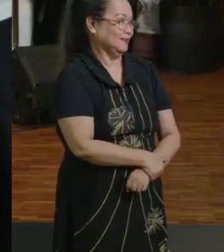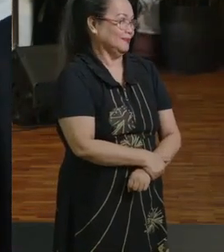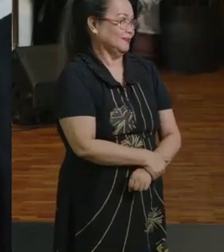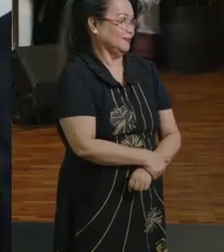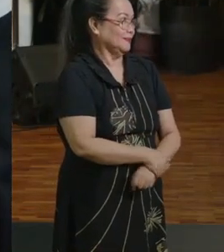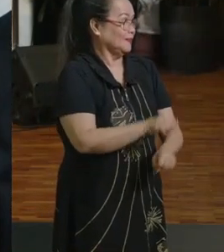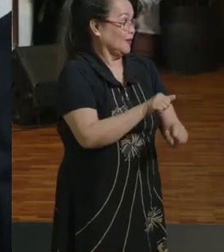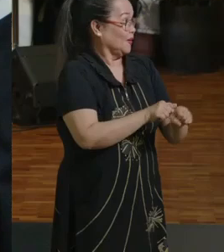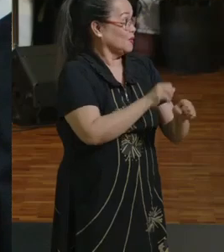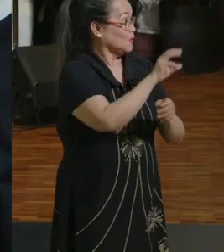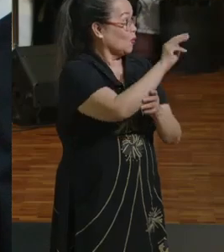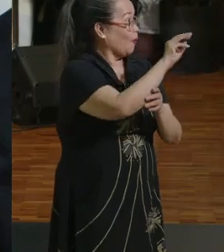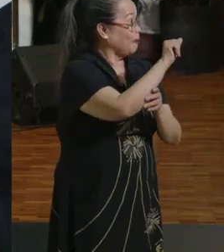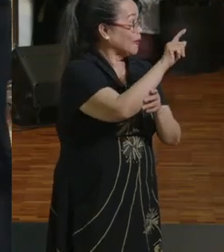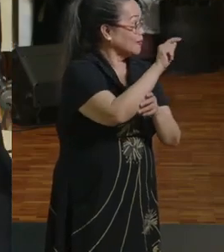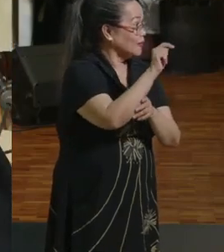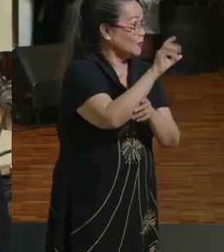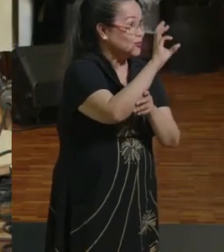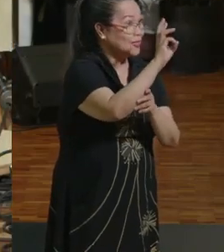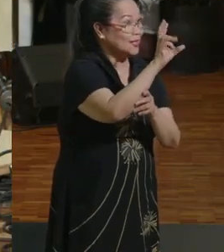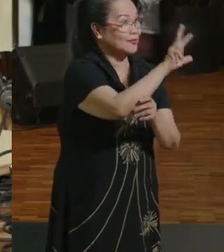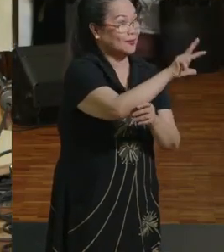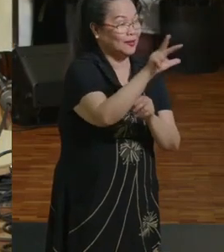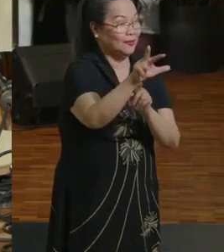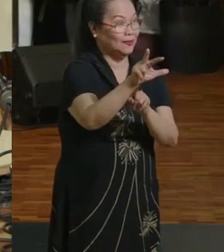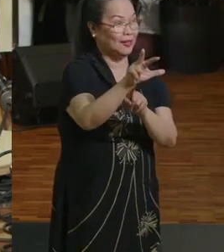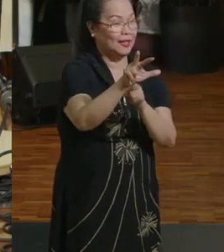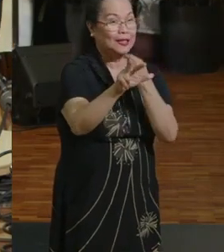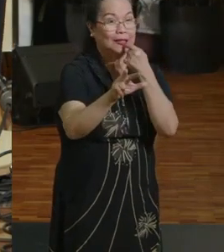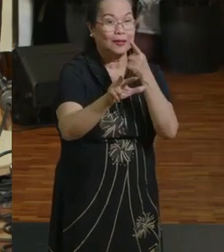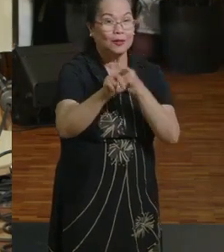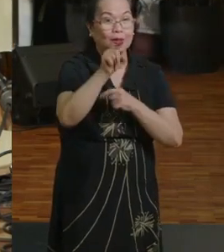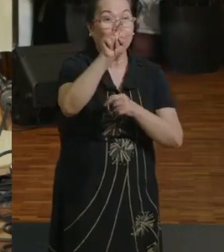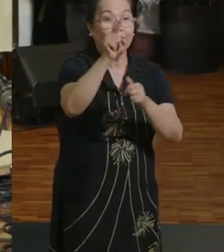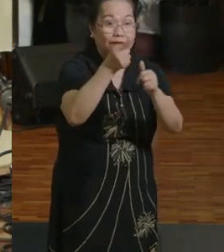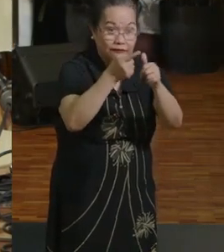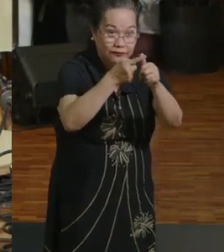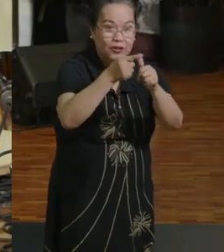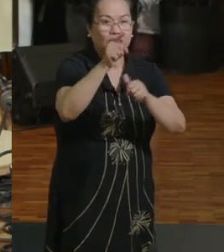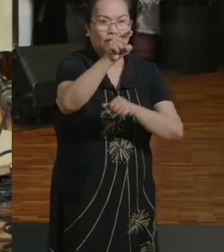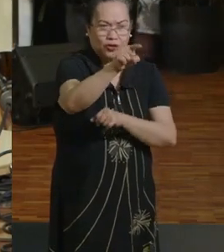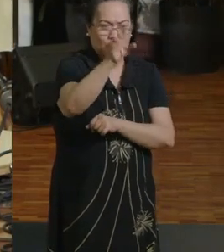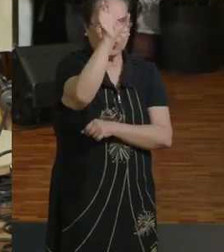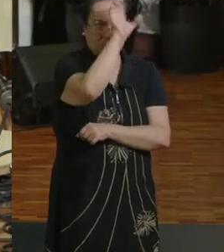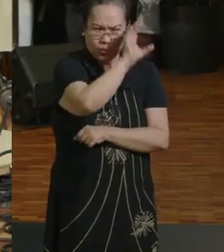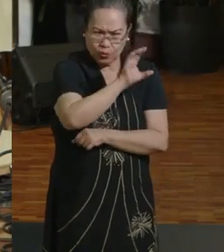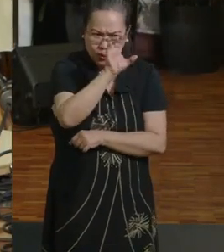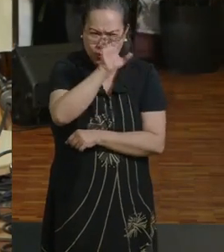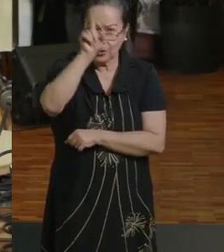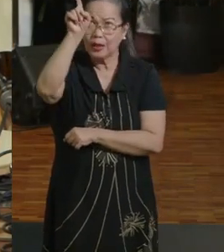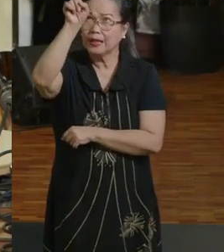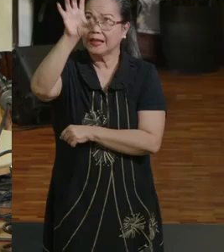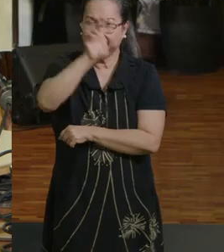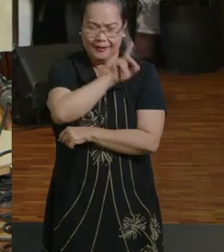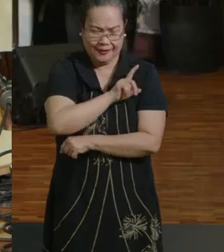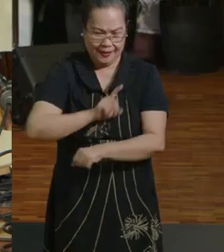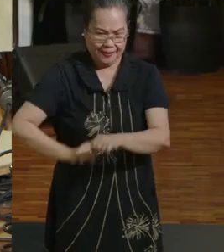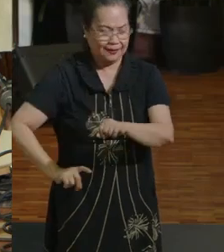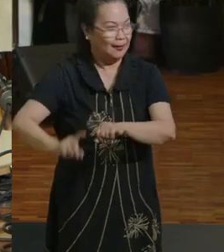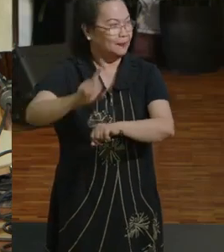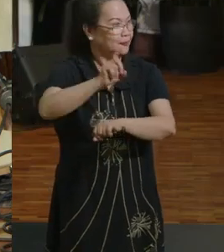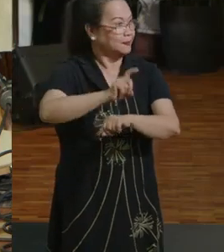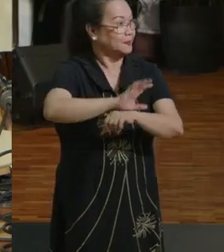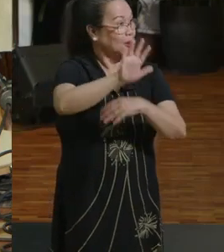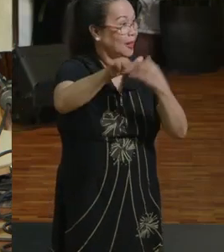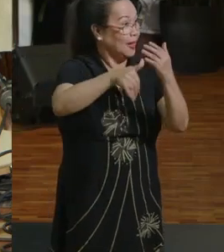Kaya sa Matthew 6:33, ang kanyang wika, but seek first the kingdom of God and